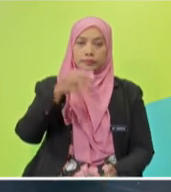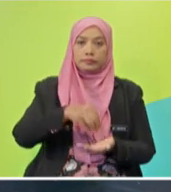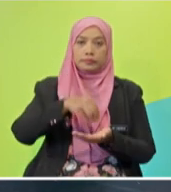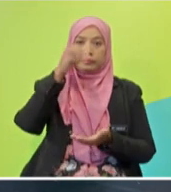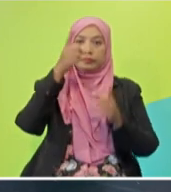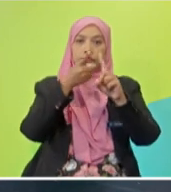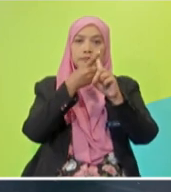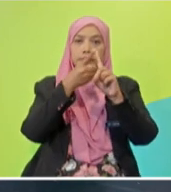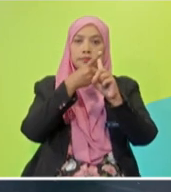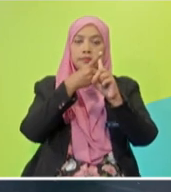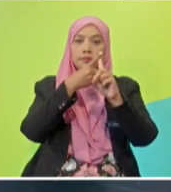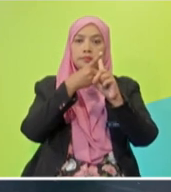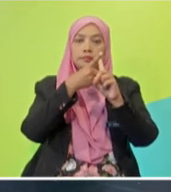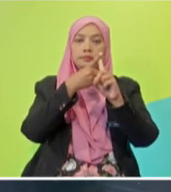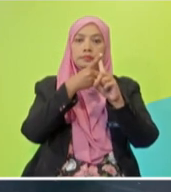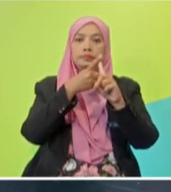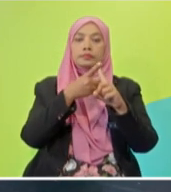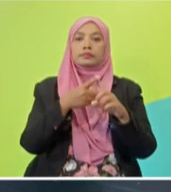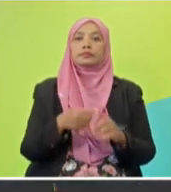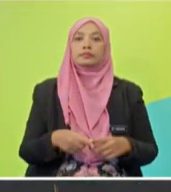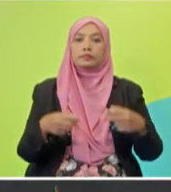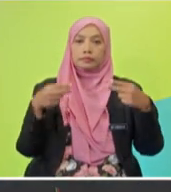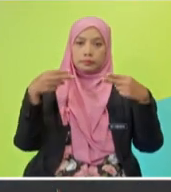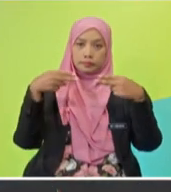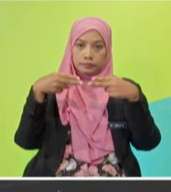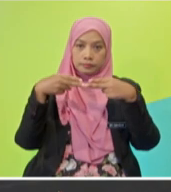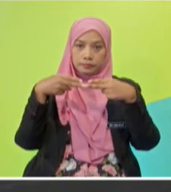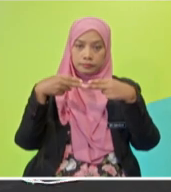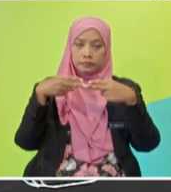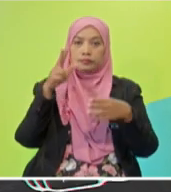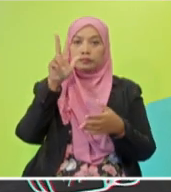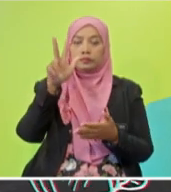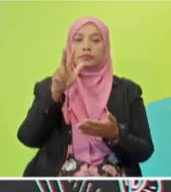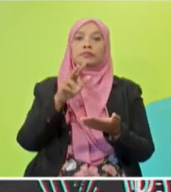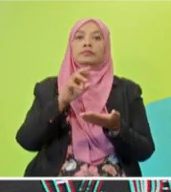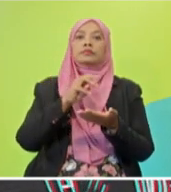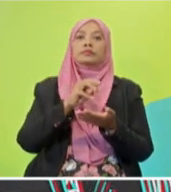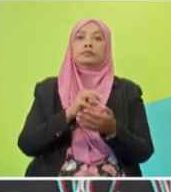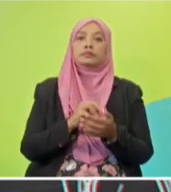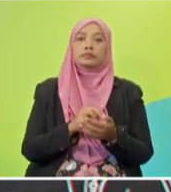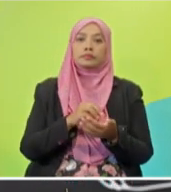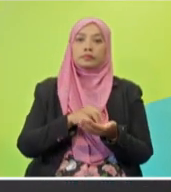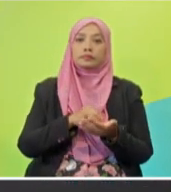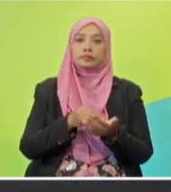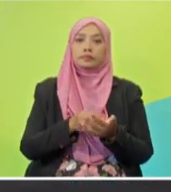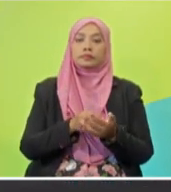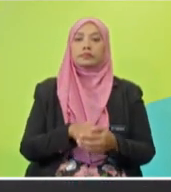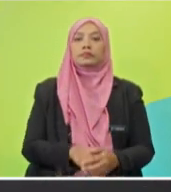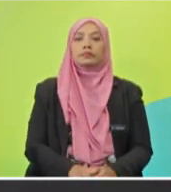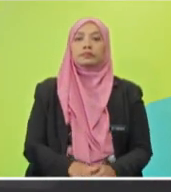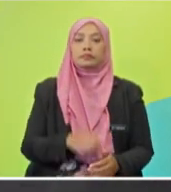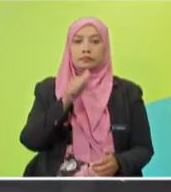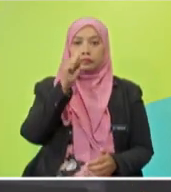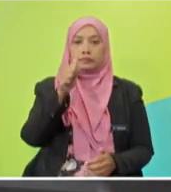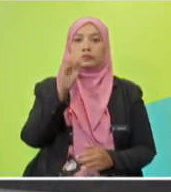pertama adalah mewakilkan hubungan antara tiga kuantiti dalam bentuk kuantiti. A nisbah B nisbah C. Okey, tapi